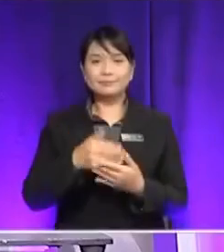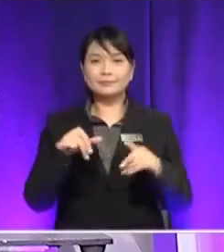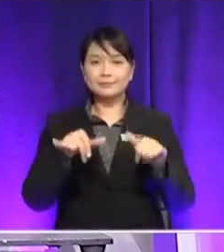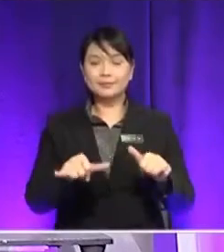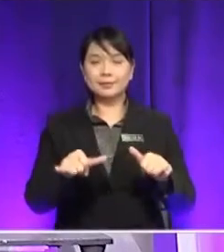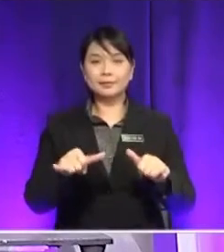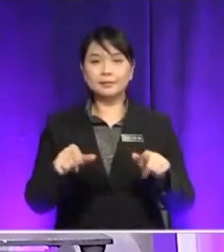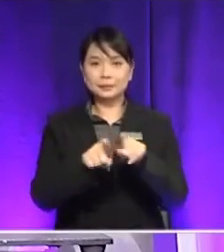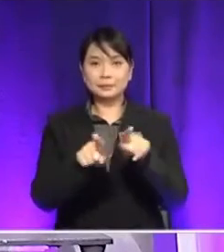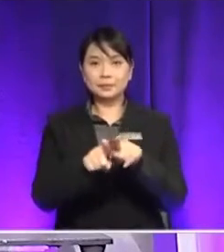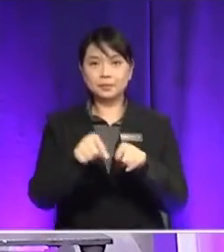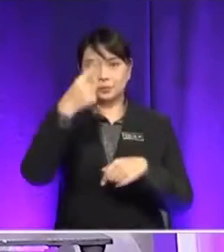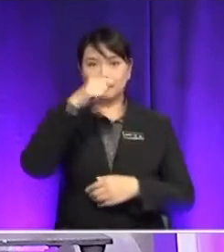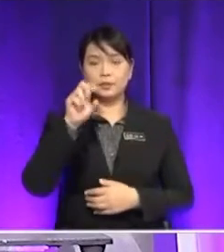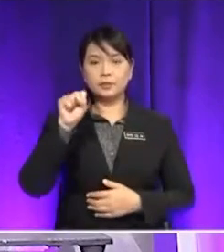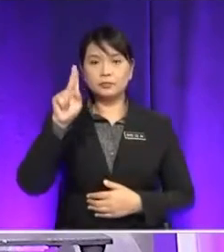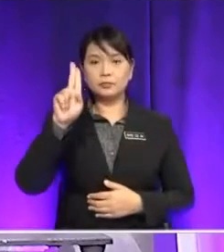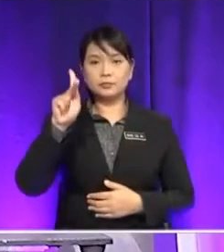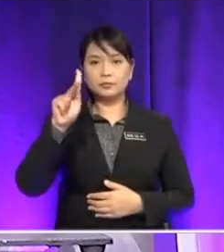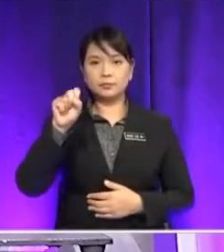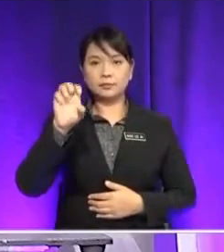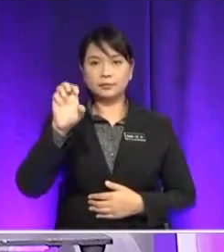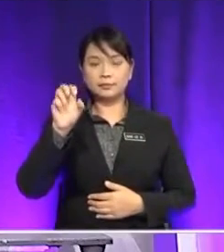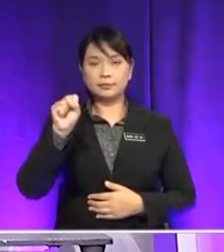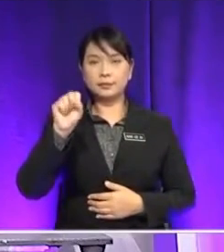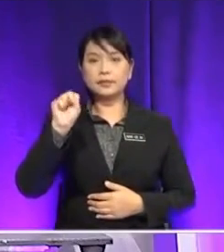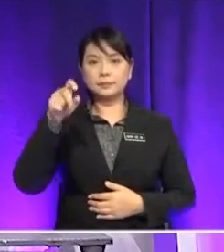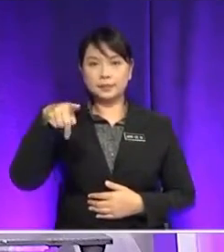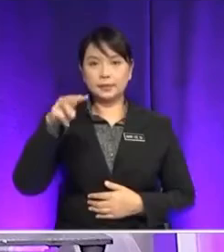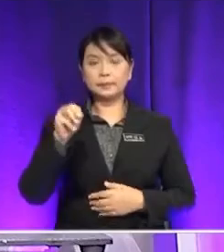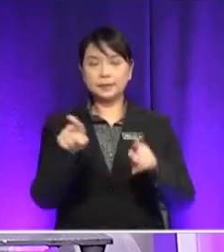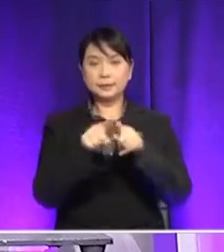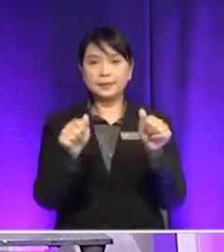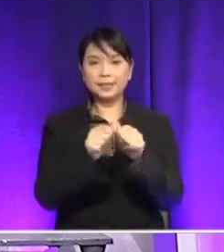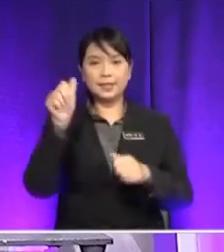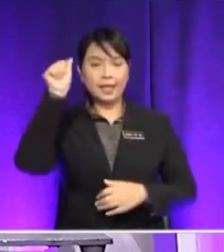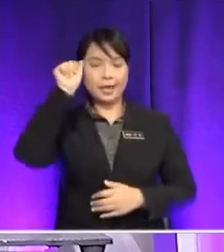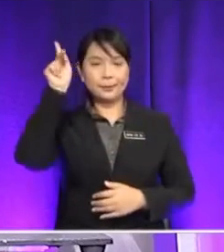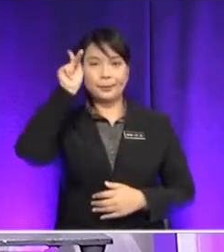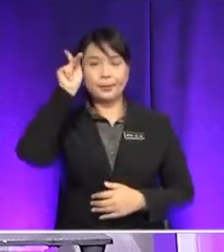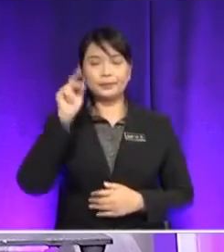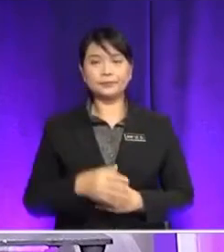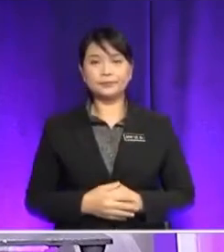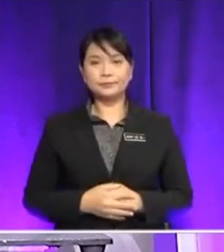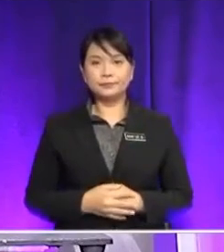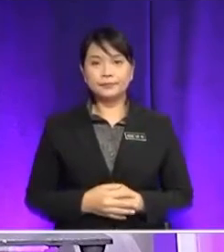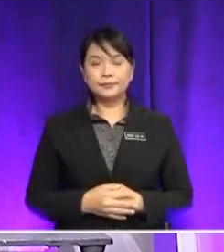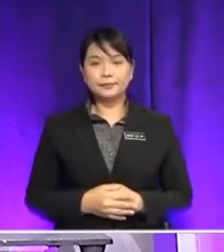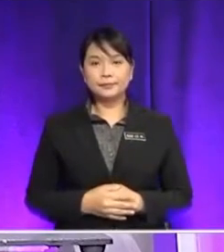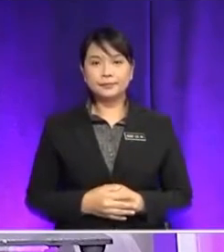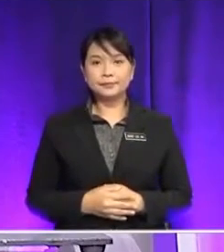masih lagi menyaksikan sukses SPM 2022 bersama dengan sayap mana Zidane juga ceghita C gurus